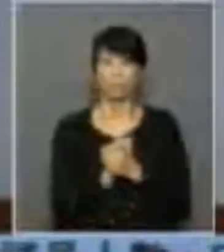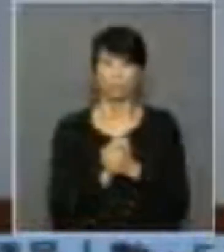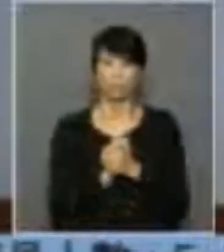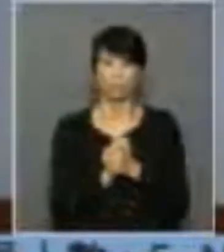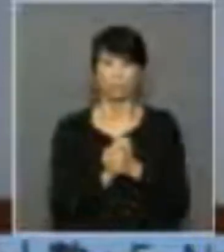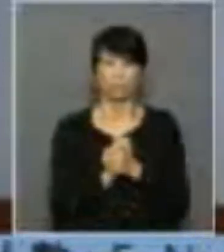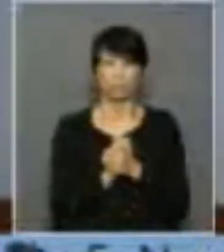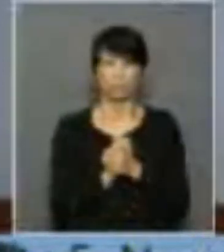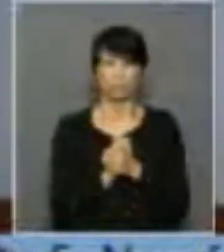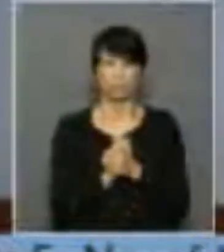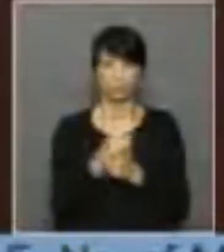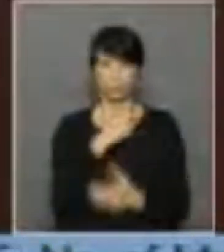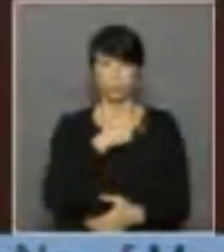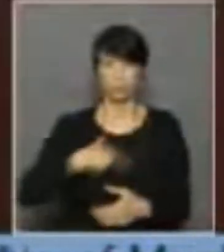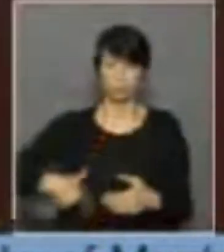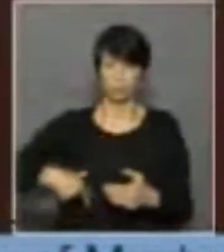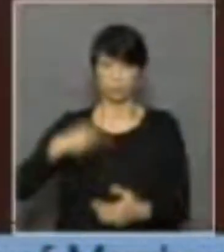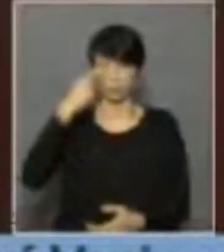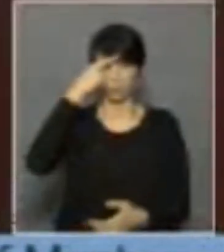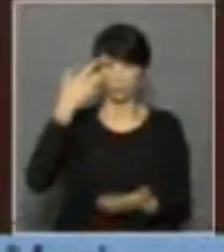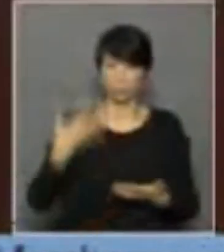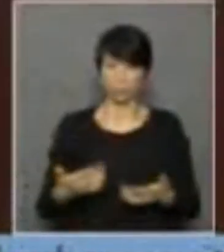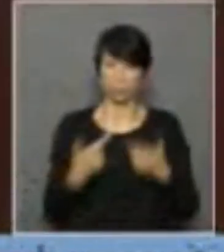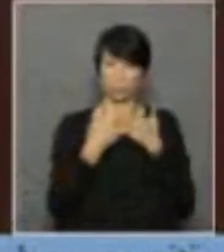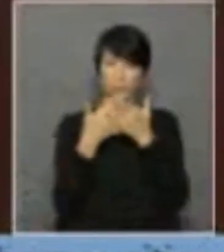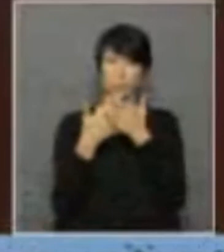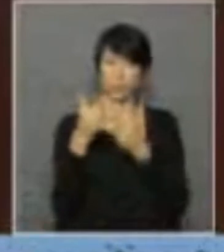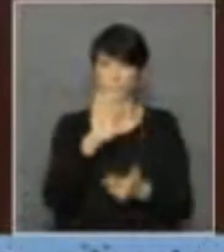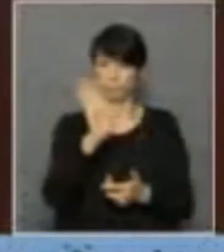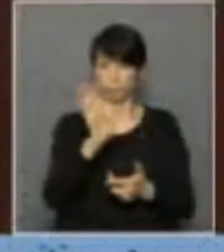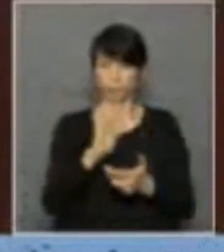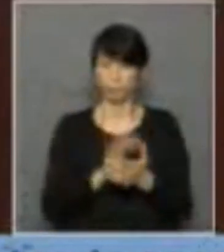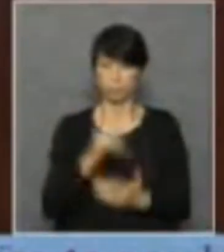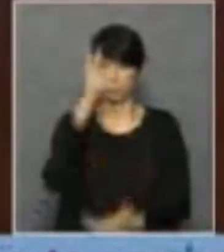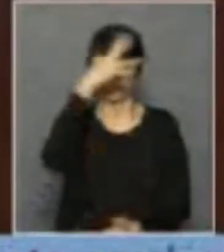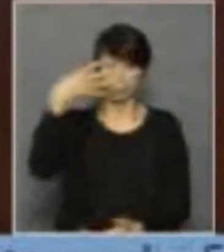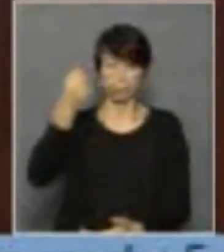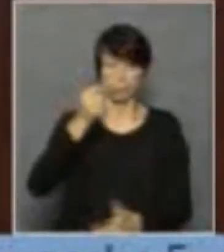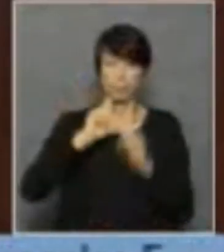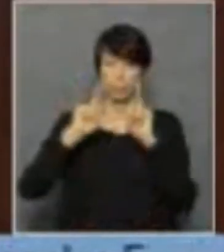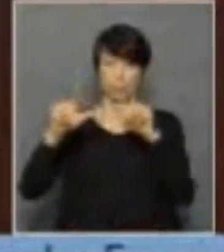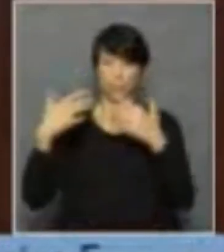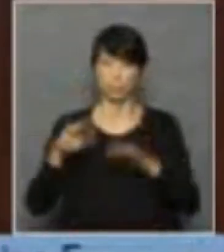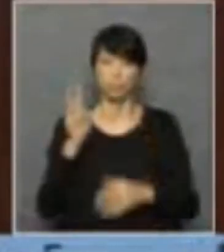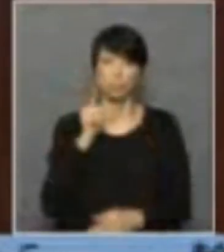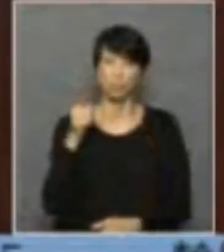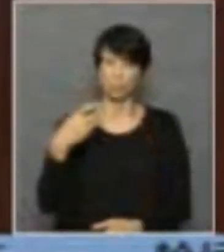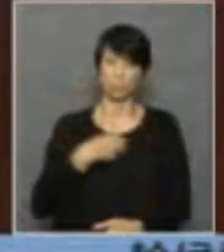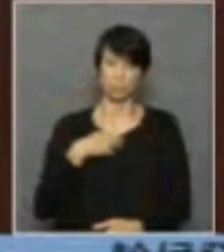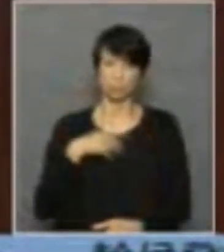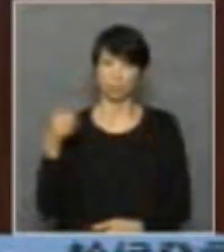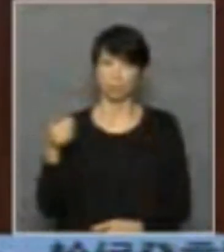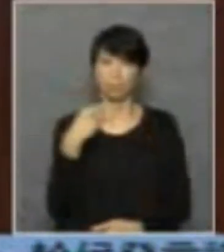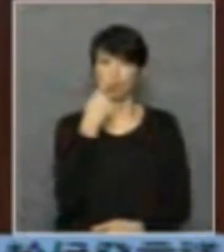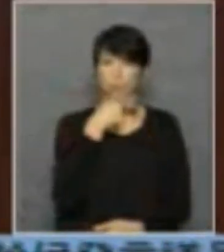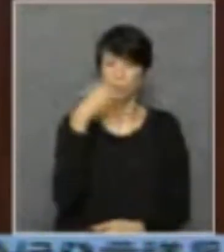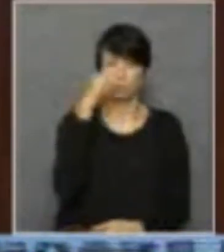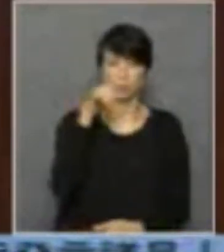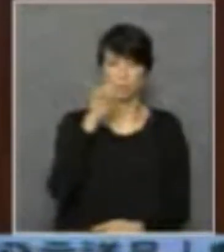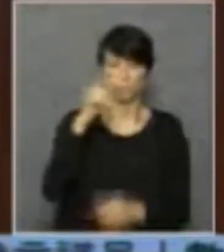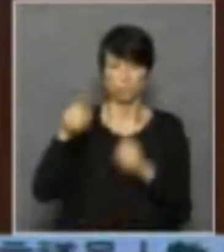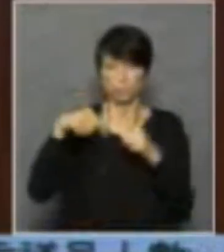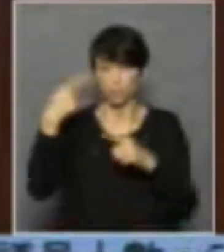梁議員， 是 我們這個不是一個辯論， 不是 局長已經答了你的問題了。如果你認為局長是錯的呢，請你其